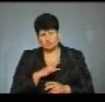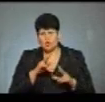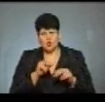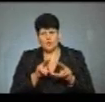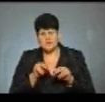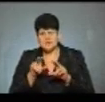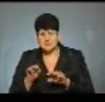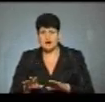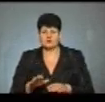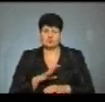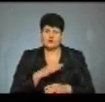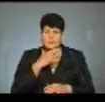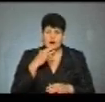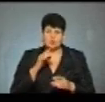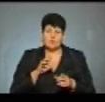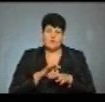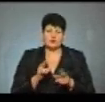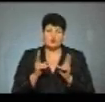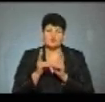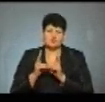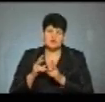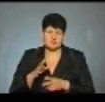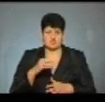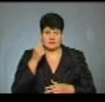багато було проведено зустрічей у всі роки,